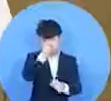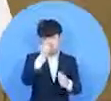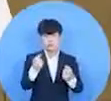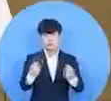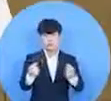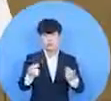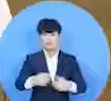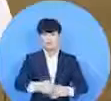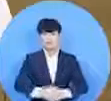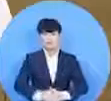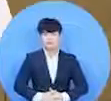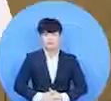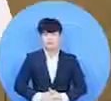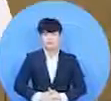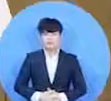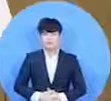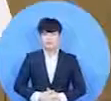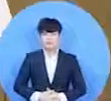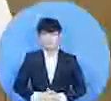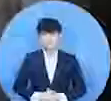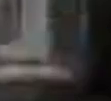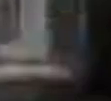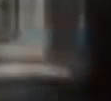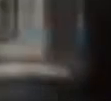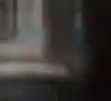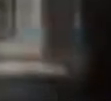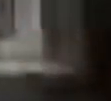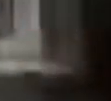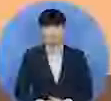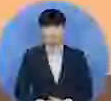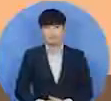계기가 마련되지 않았나라는 생각을 해봅니다.